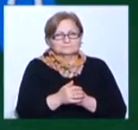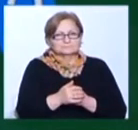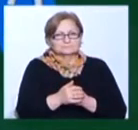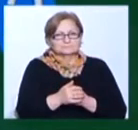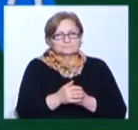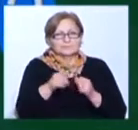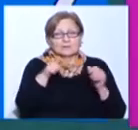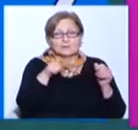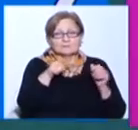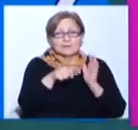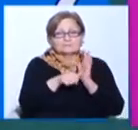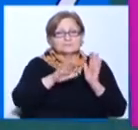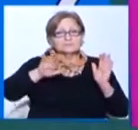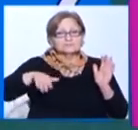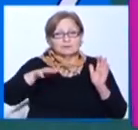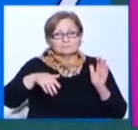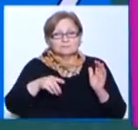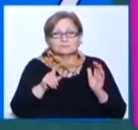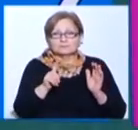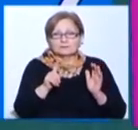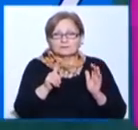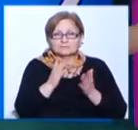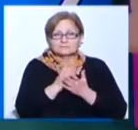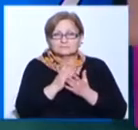და მომდევნო არის